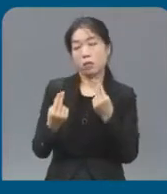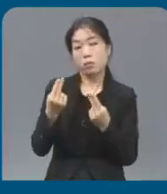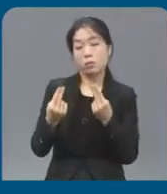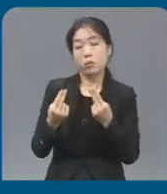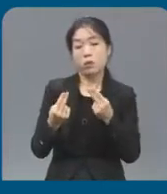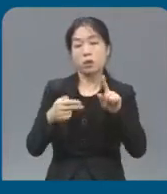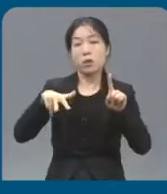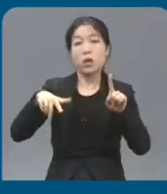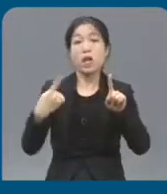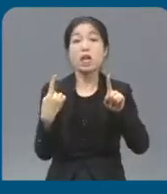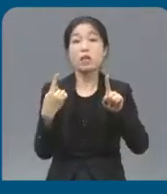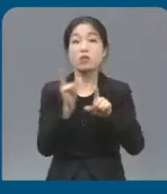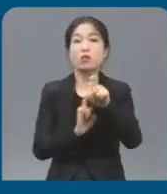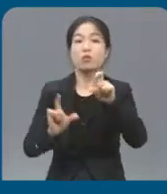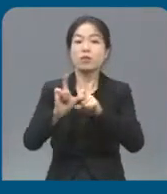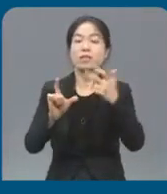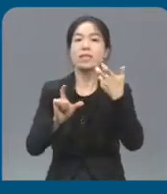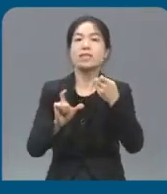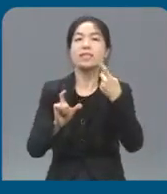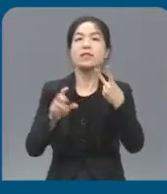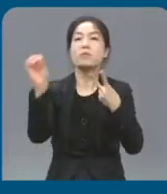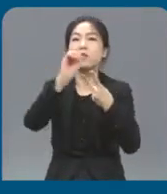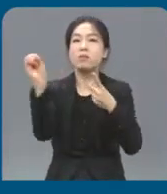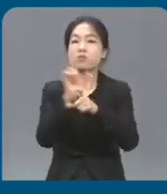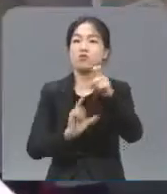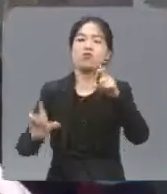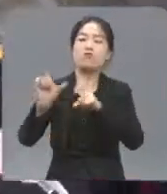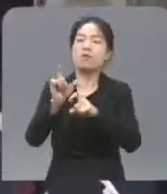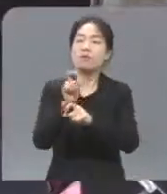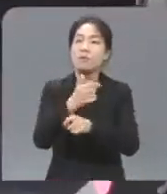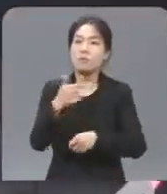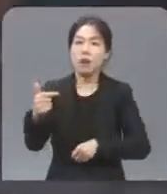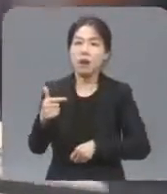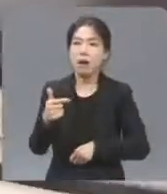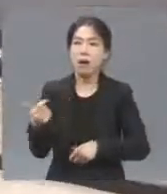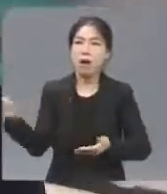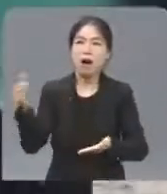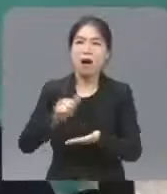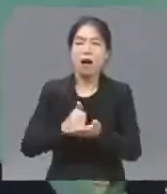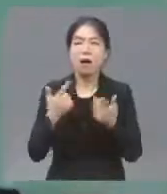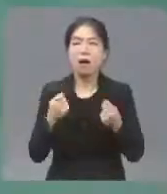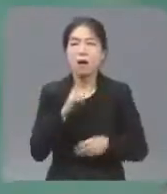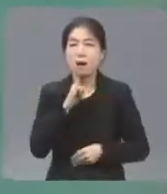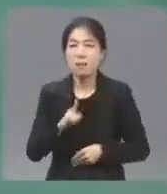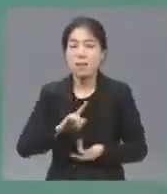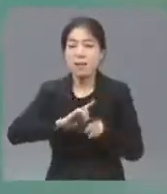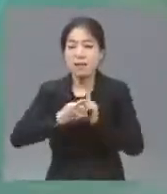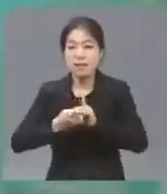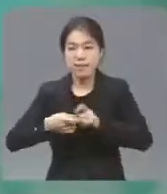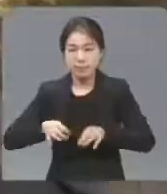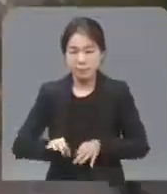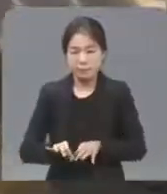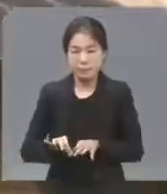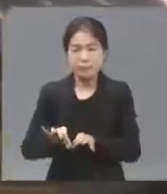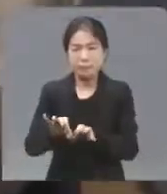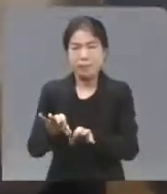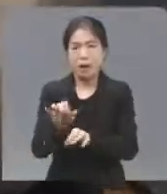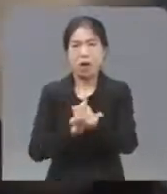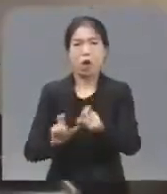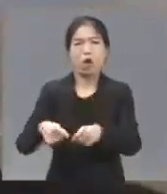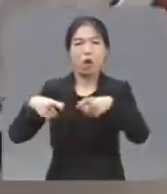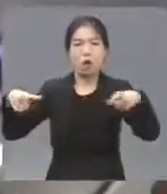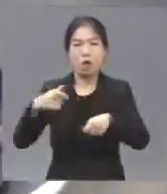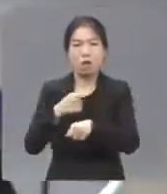일 주원 무려 72% 에 늘었습니다 이에 따라 배달 대행 시장도 덩치를 키웠는데 문제 등